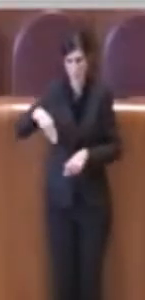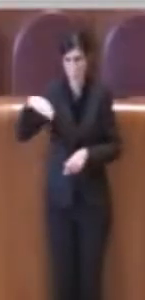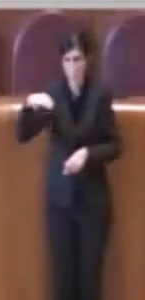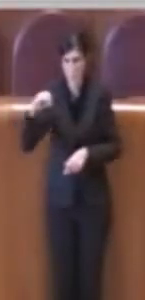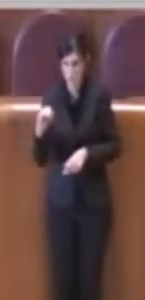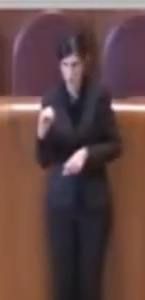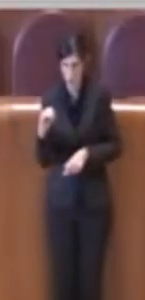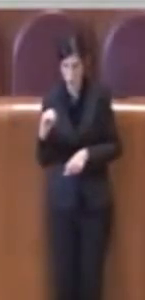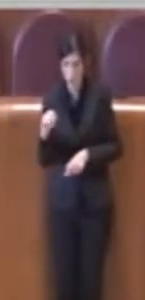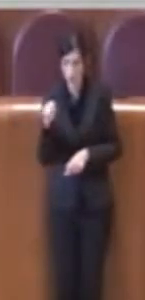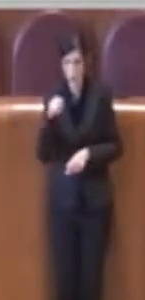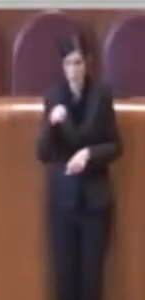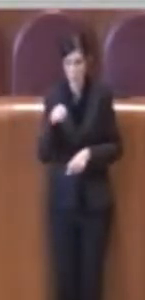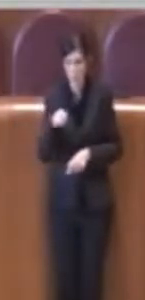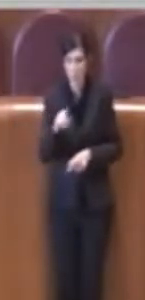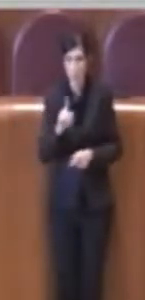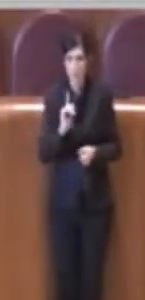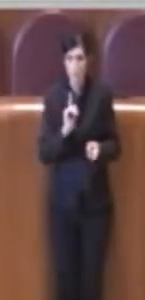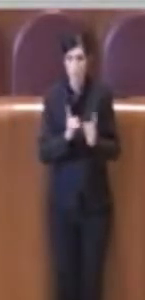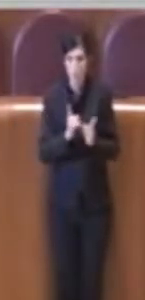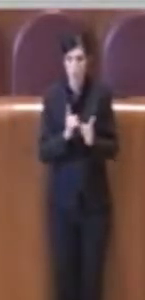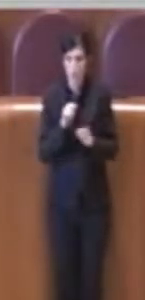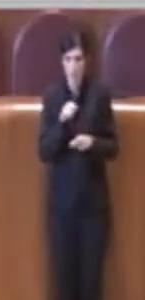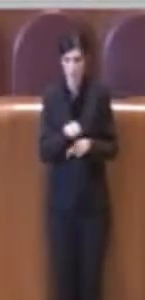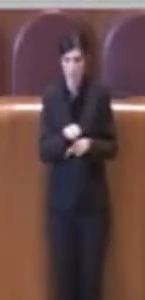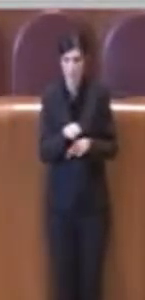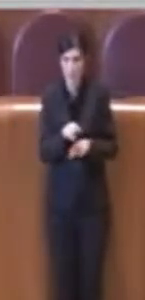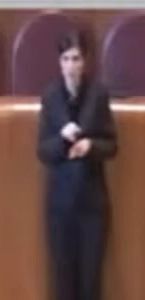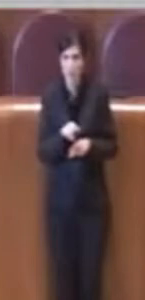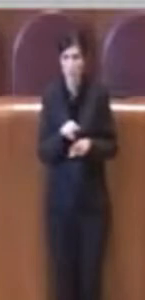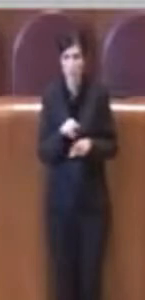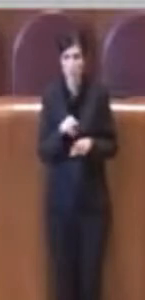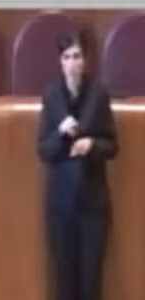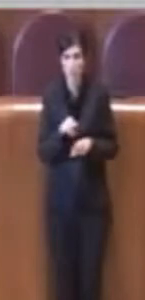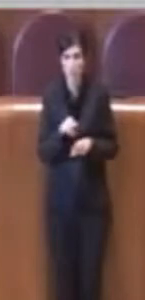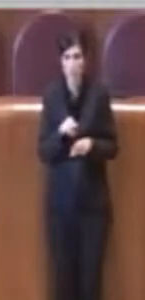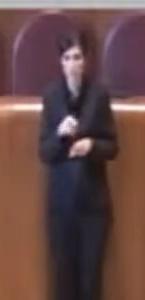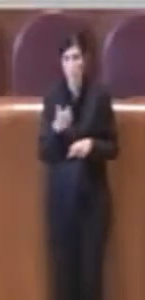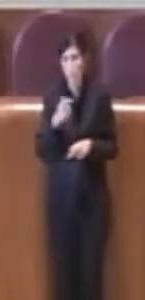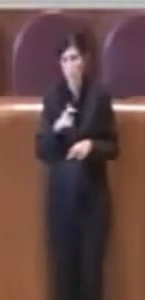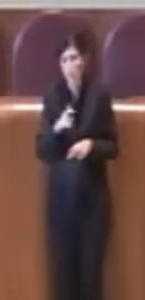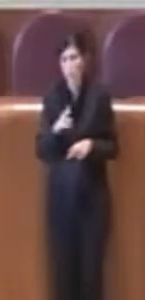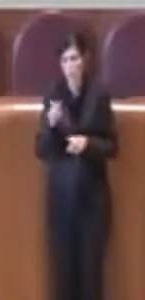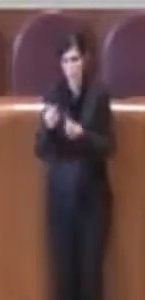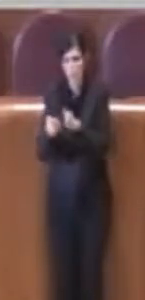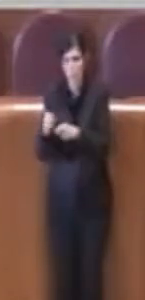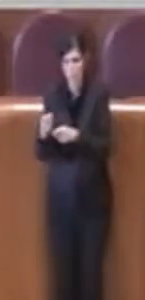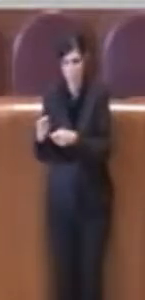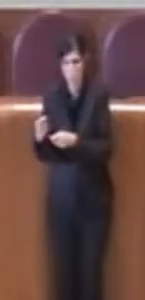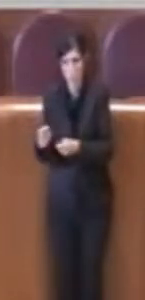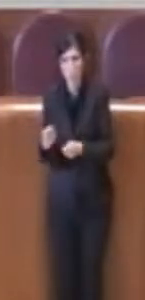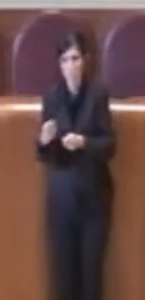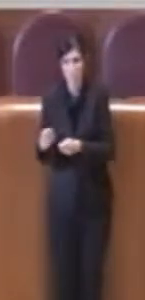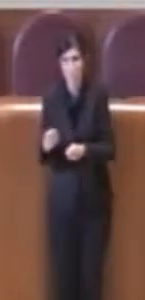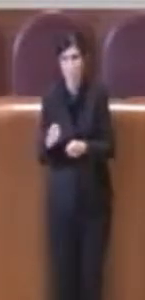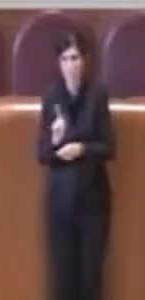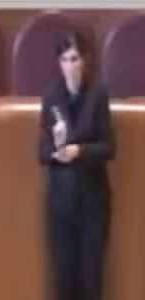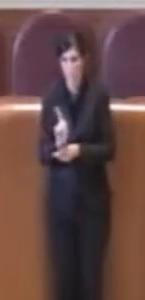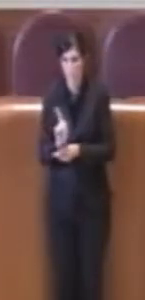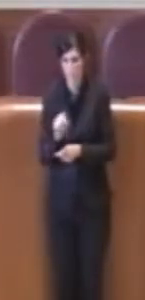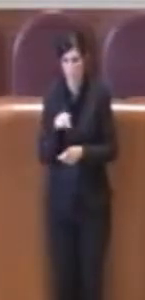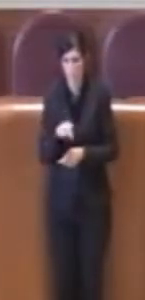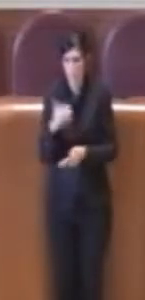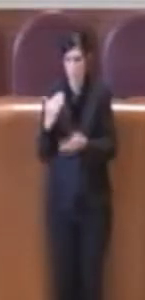sposta la parte politica alla giunta capitolina a causa di inerzie e iniquità di trattamento delle